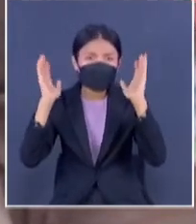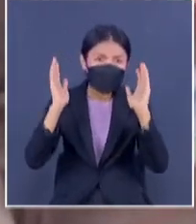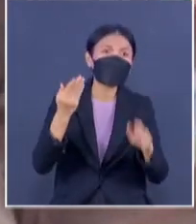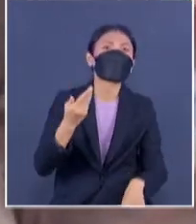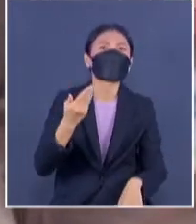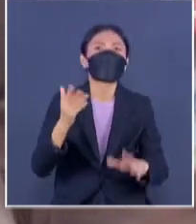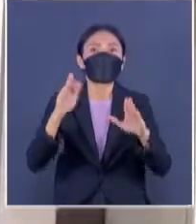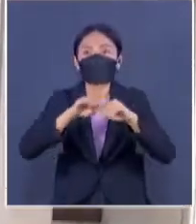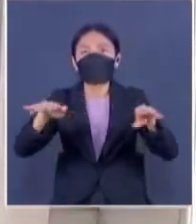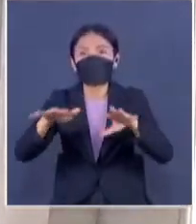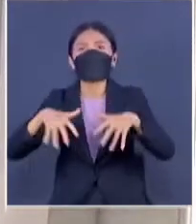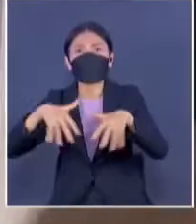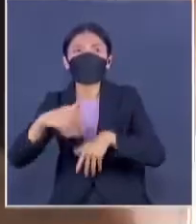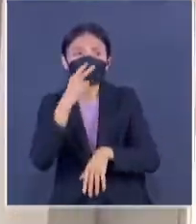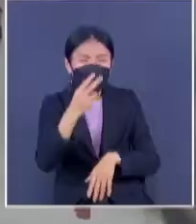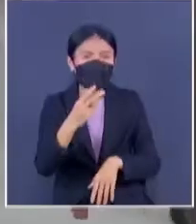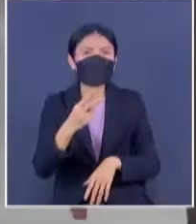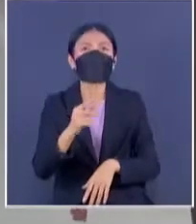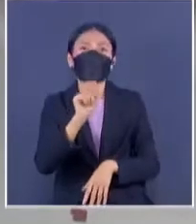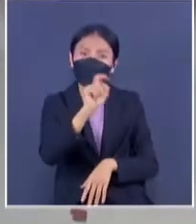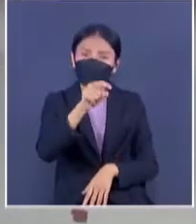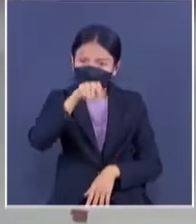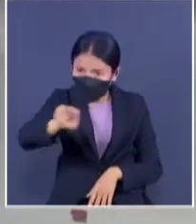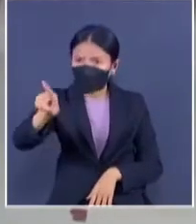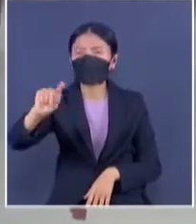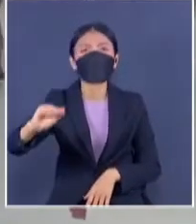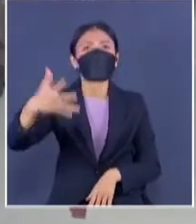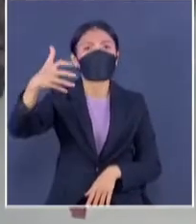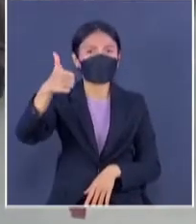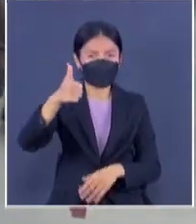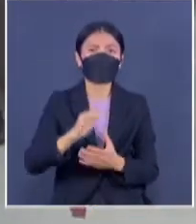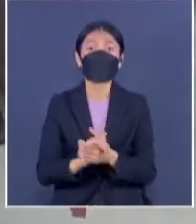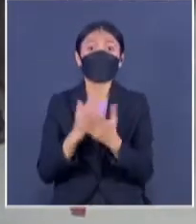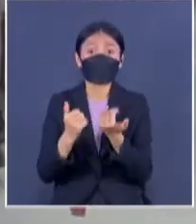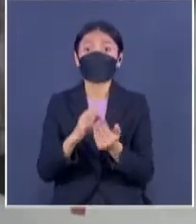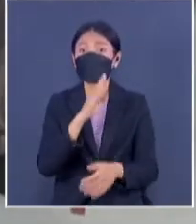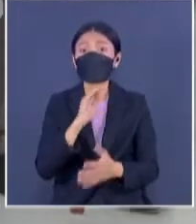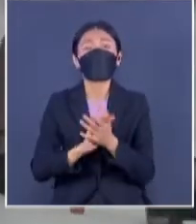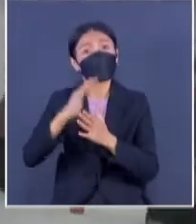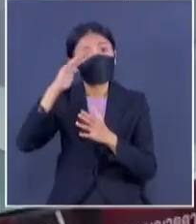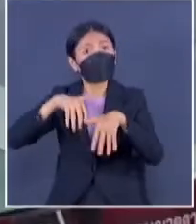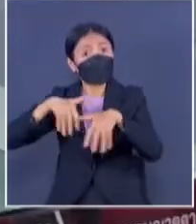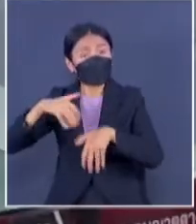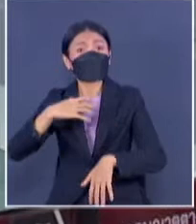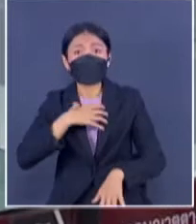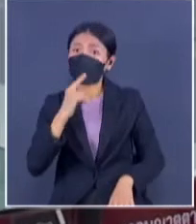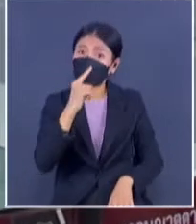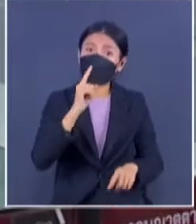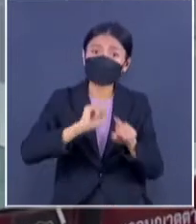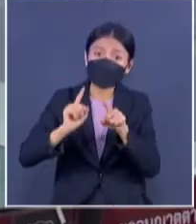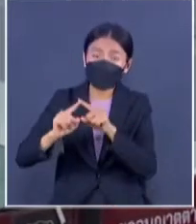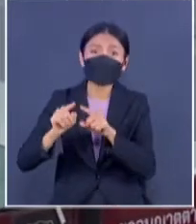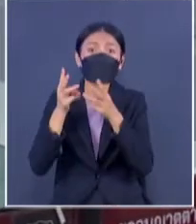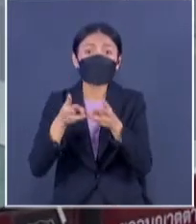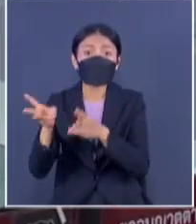ในเว็บไซต์ได้เลยครับ สำหรับประชาชนที่ต้องการแจ้งความร้องทุกข์ดำเนินคดีผ่านโครงการนี้จะต้องร้องทุกข์ต่อหน้าพนักงานสอบ